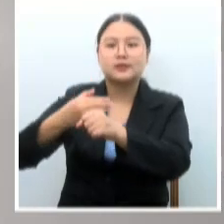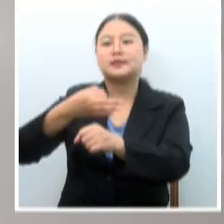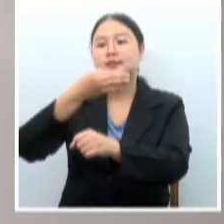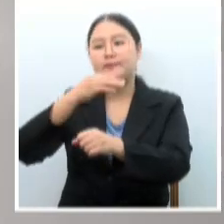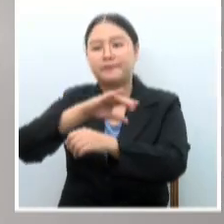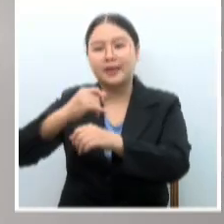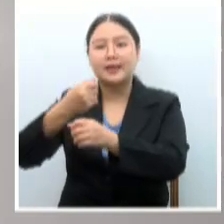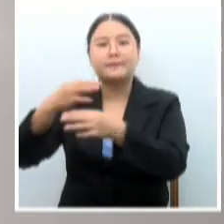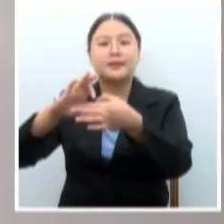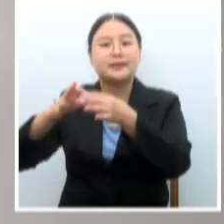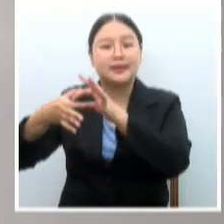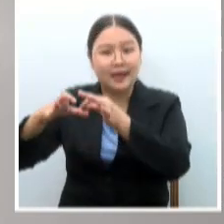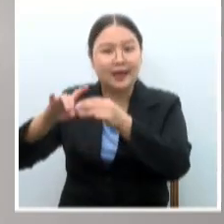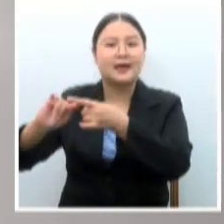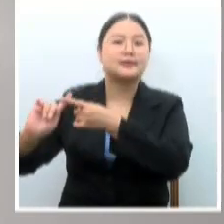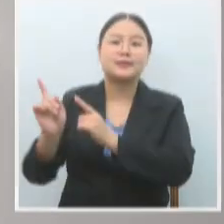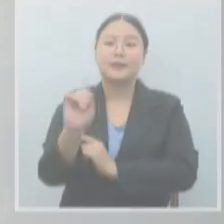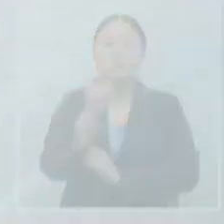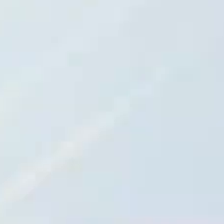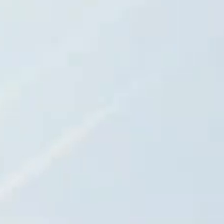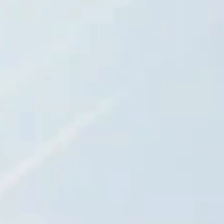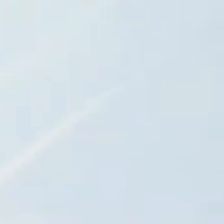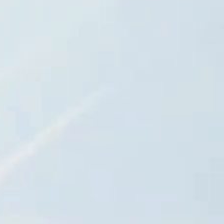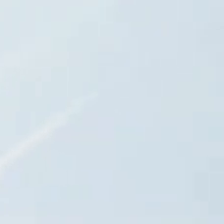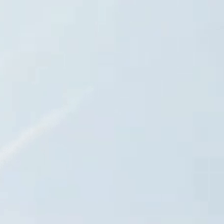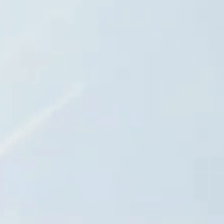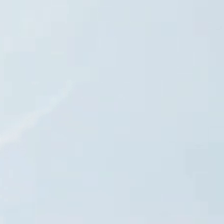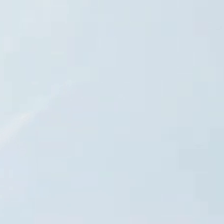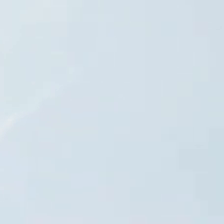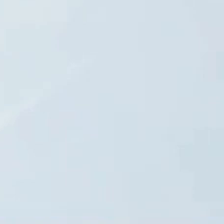รยากาศจะเป็นอย่างไรไปติดตามรับชมกันค่ะ